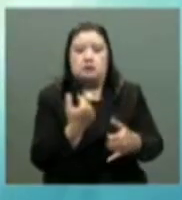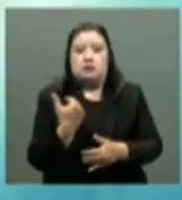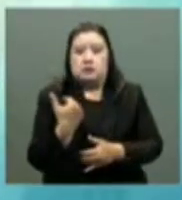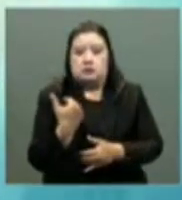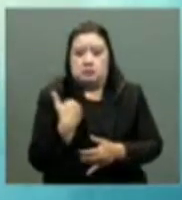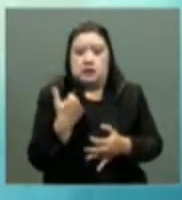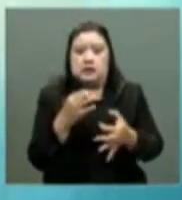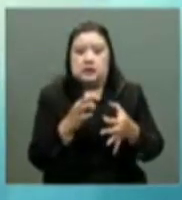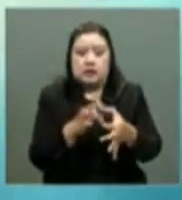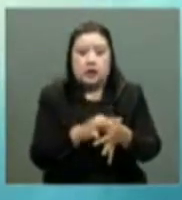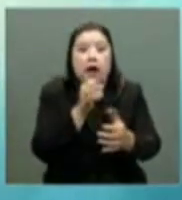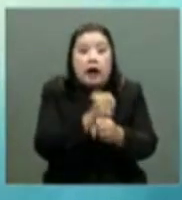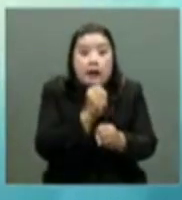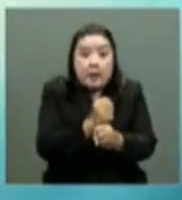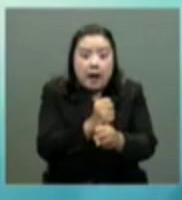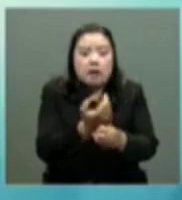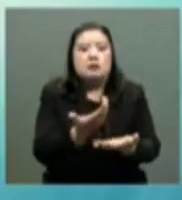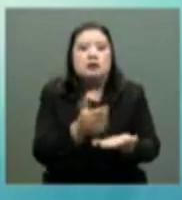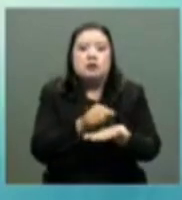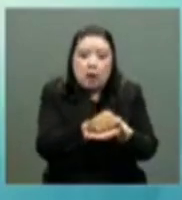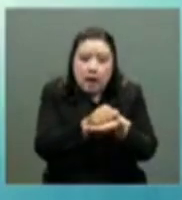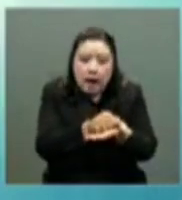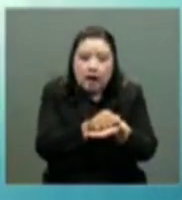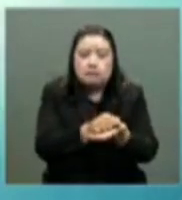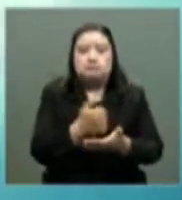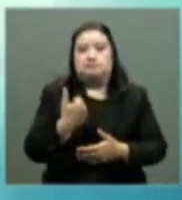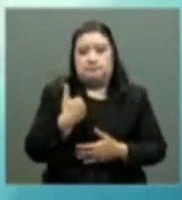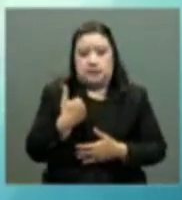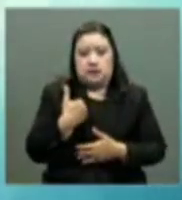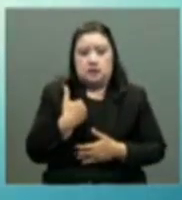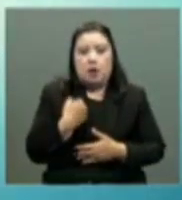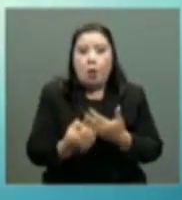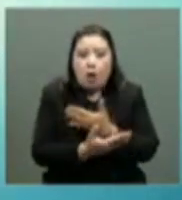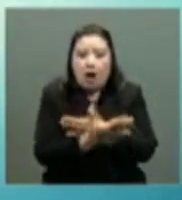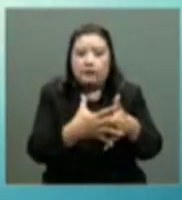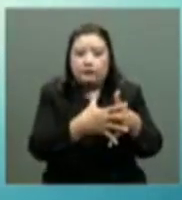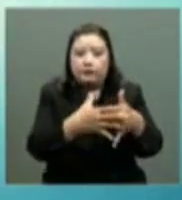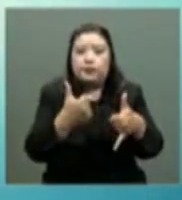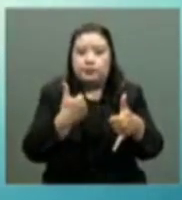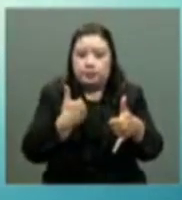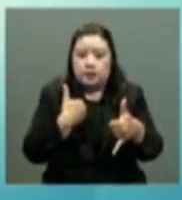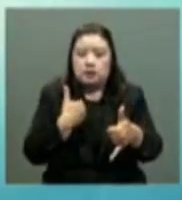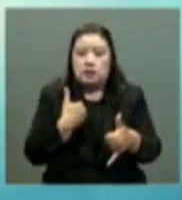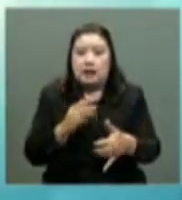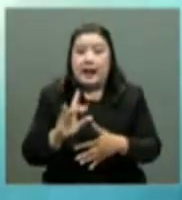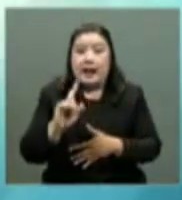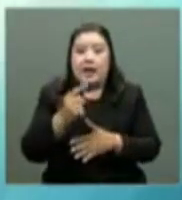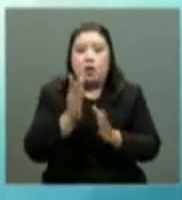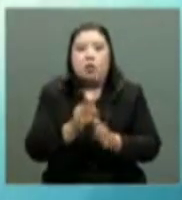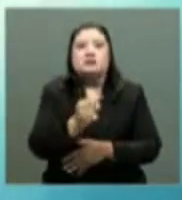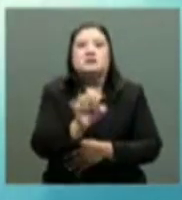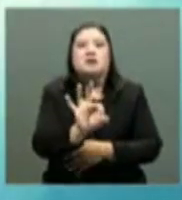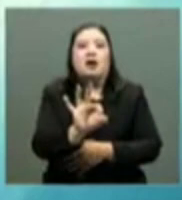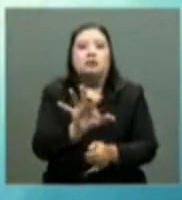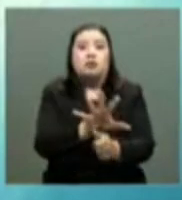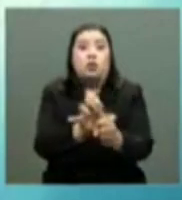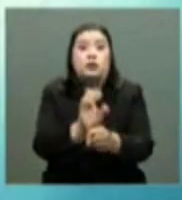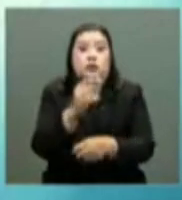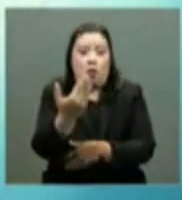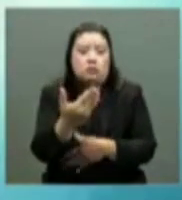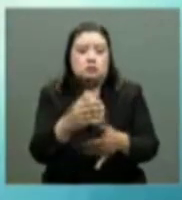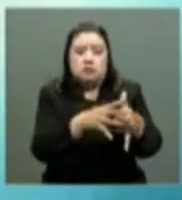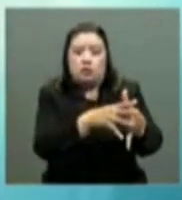เฝ้าระวังและการบริการนะครับก็พบว่ามีสัมผัสกับกลุ่มก้อนเดิมก็คือผู้ป่วยยืนยัน19รายนะครับแล้ว